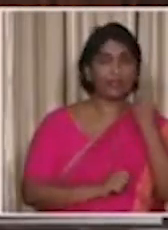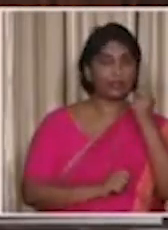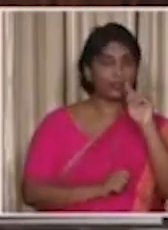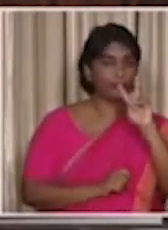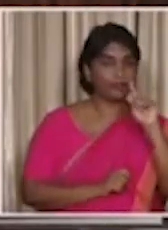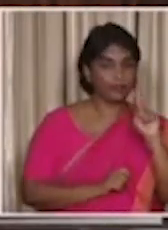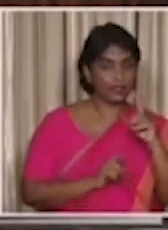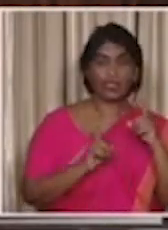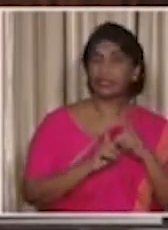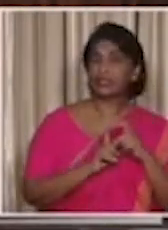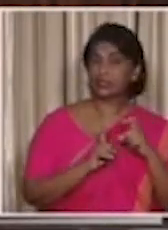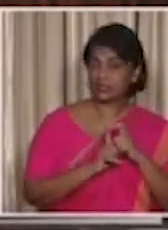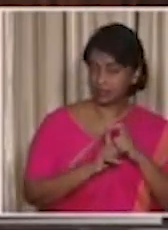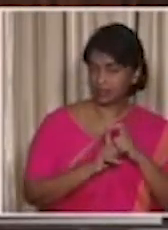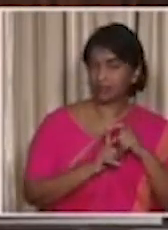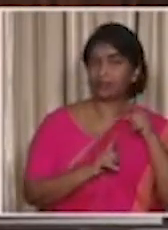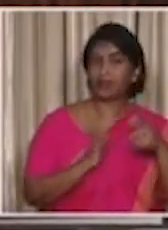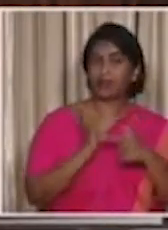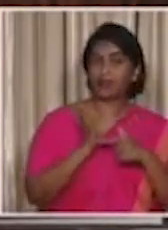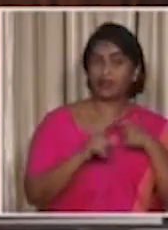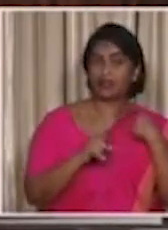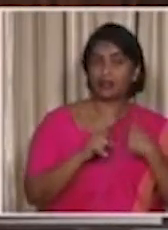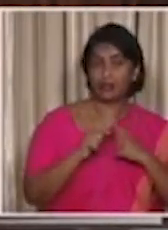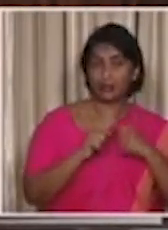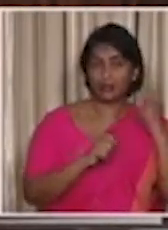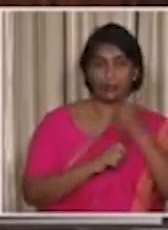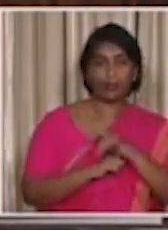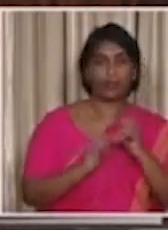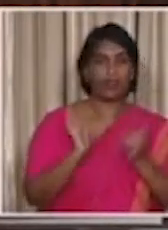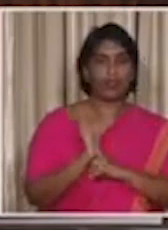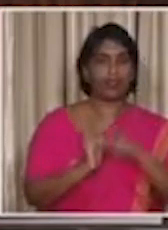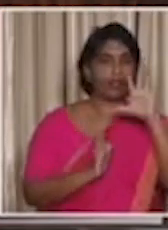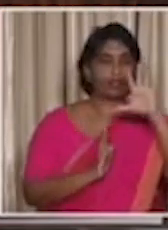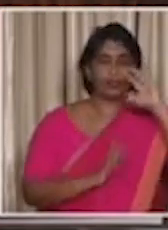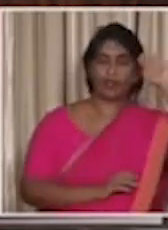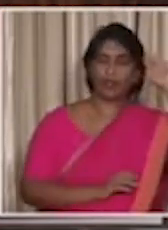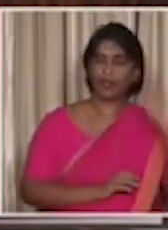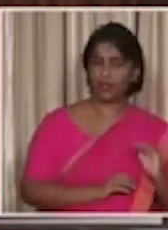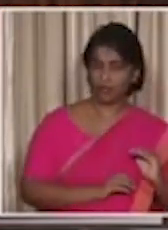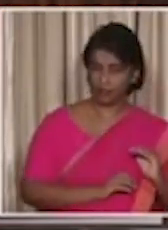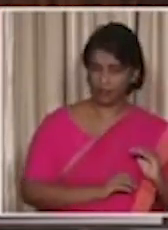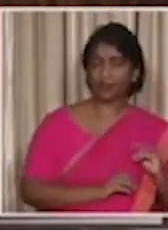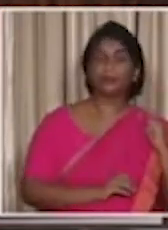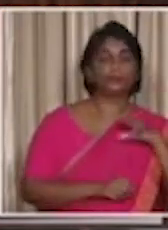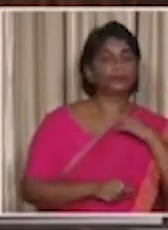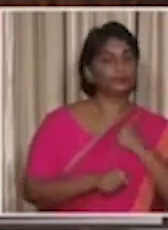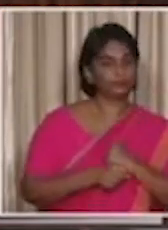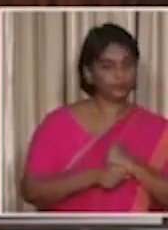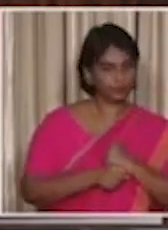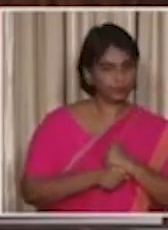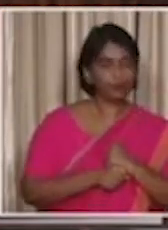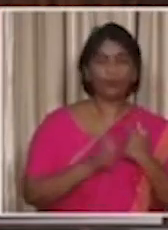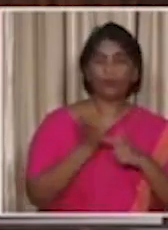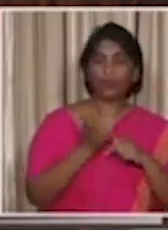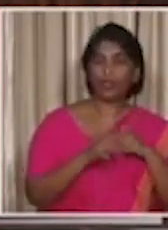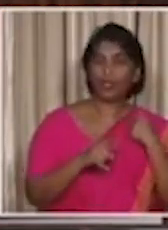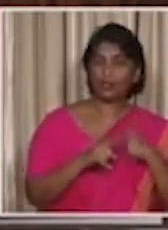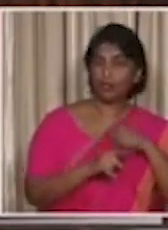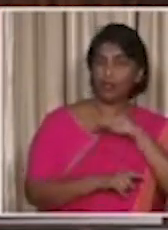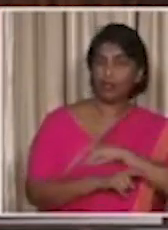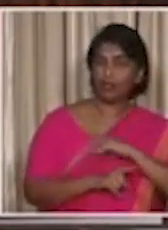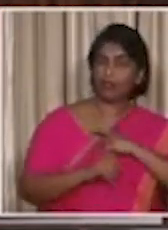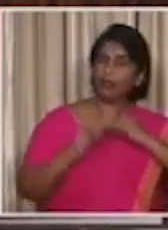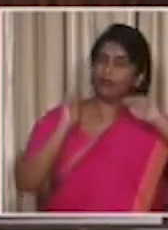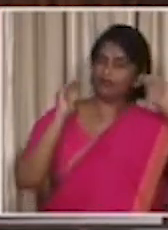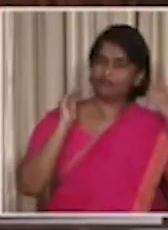2021 දෙසැම්බර් වෙද්දී බදු ගෙවන ප්‍රමාණය 105ක් දක්වා පහළ වැටුණා. රජයේ බදු ආදායම් අන්තිමට